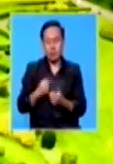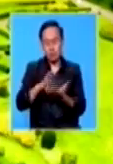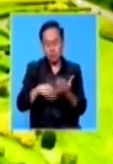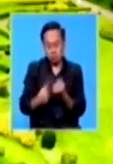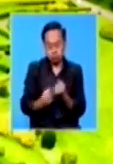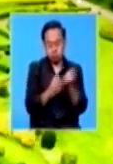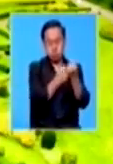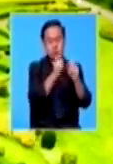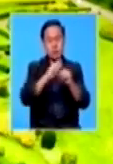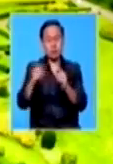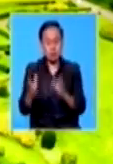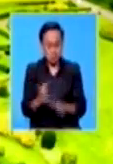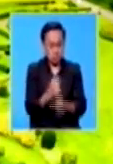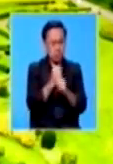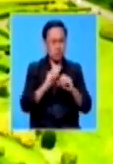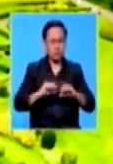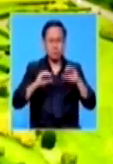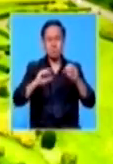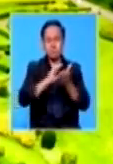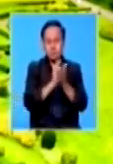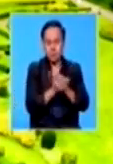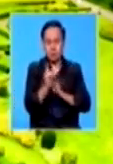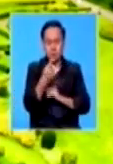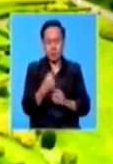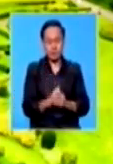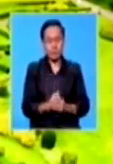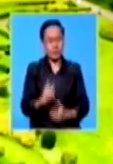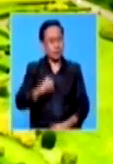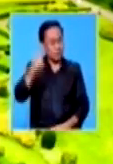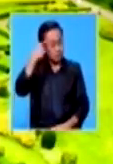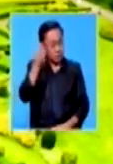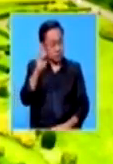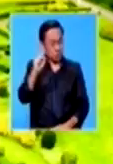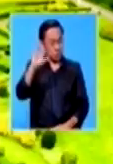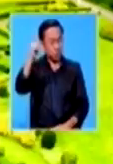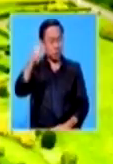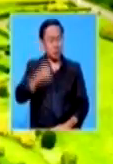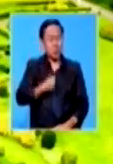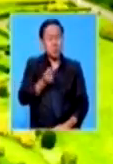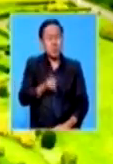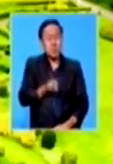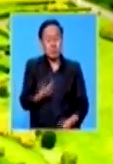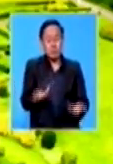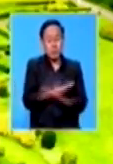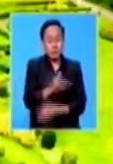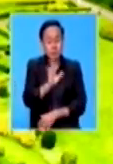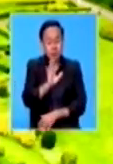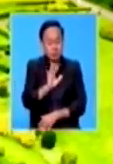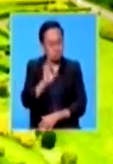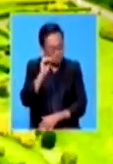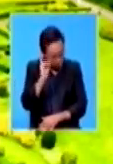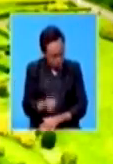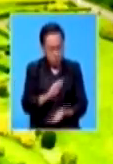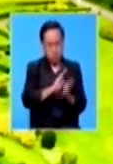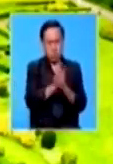ทั้งหมดเลยเนี่ยคือสิ่งที่เราทำใหม่อย่าหาว่ารัฐบาลคสช.ไม่มีการไปรูปเลยนี่ไปรูปแบบนี้มันยากกว่าไหมครับมันย